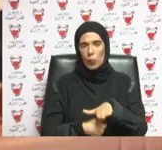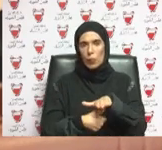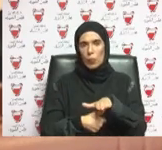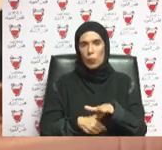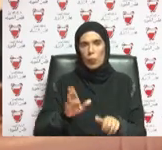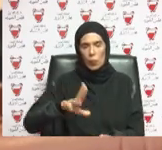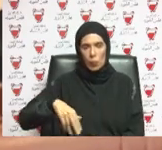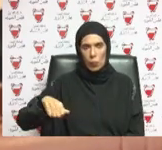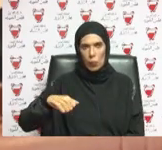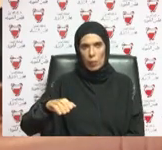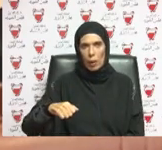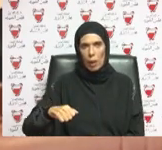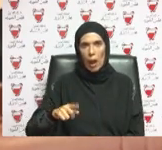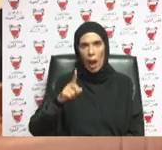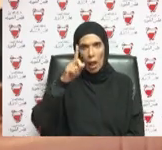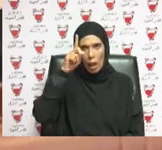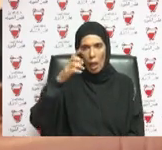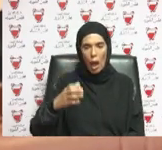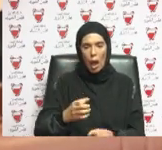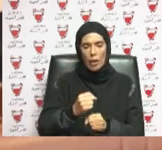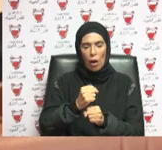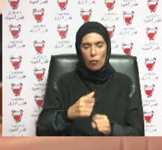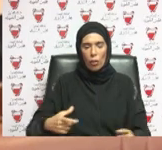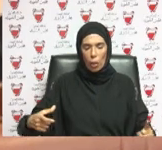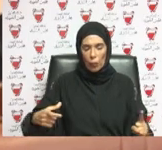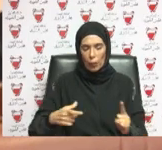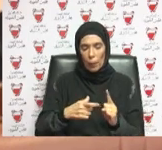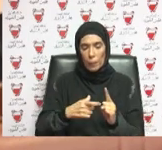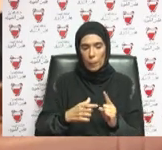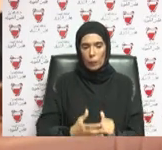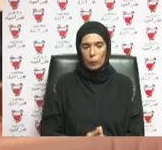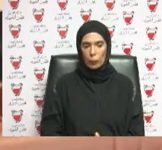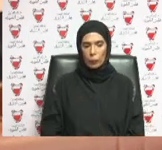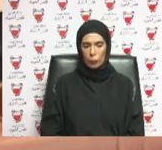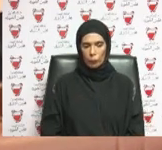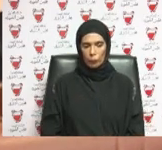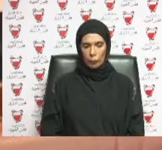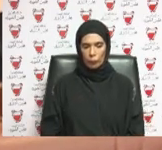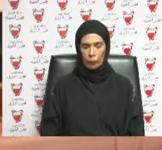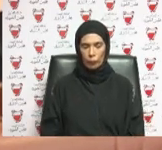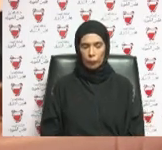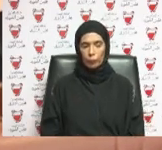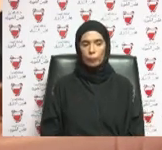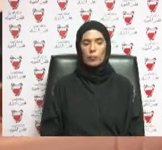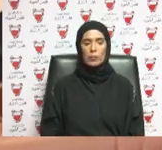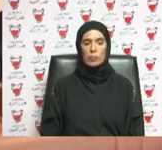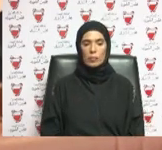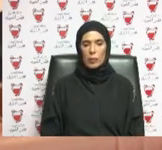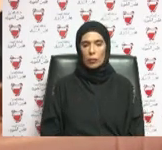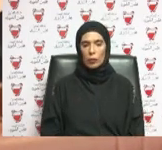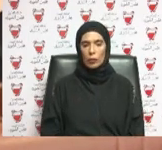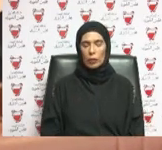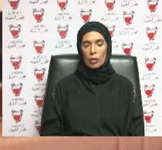آل خليفة ولي العهد نائب القائد الأعلى رئيس الوزراء حفظه الله، وإلى